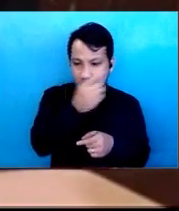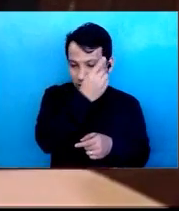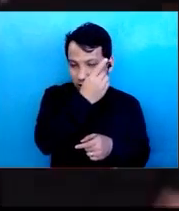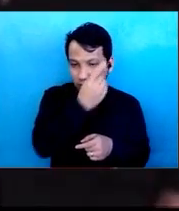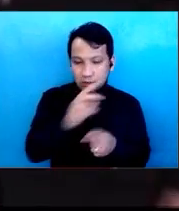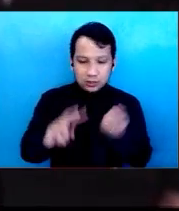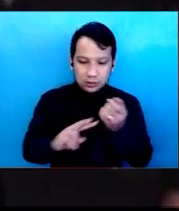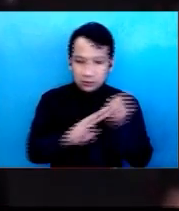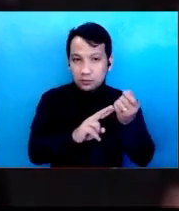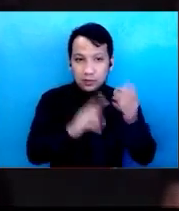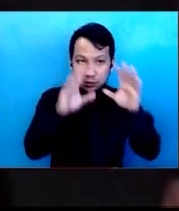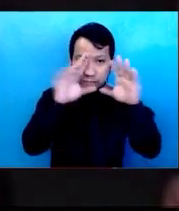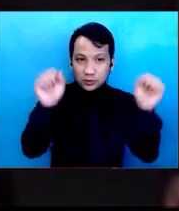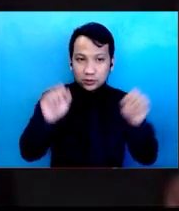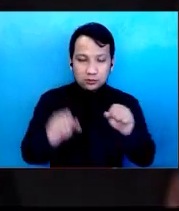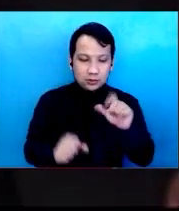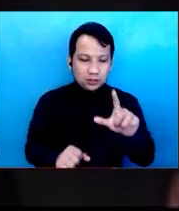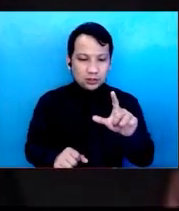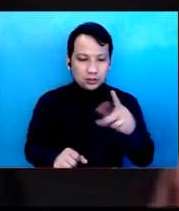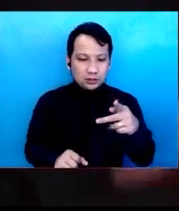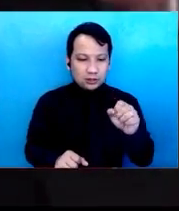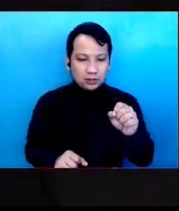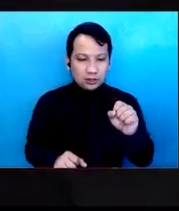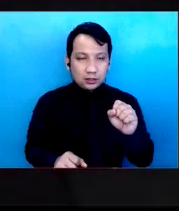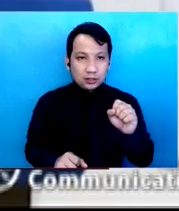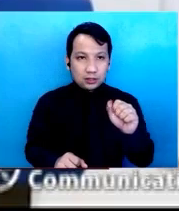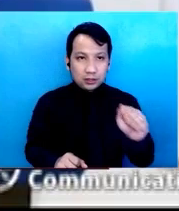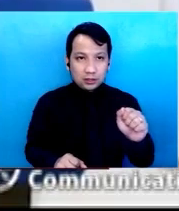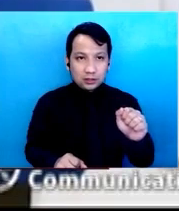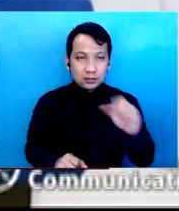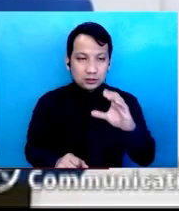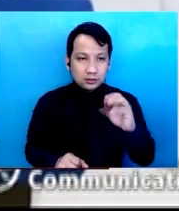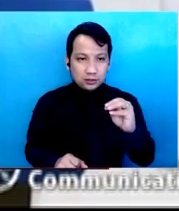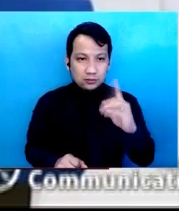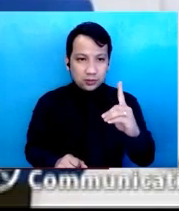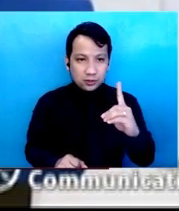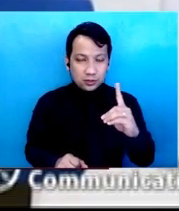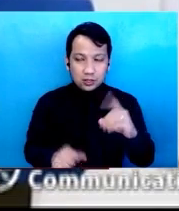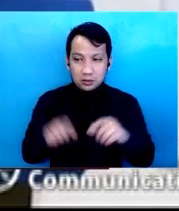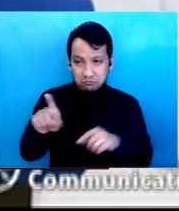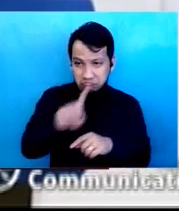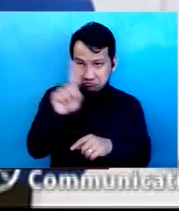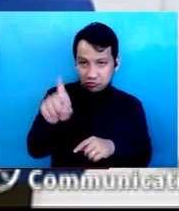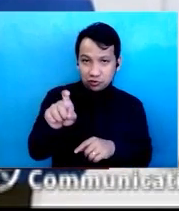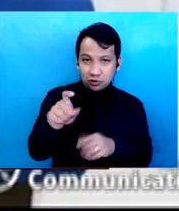presidential bet ng lakas si MD. Is there going to be a coalition between